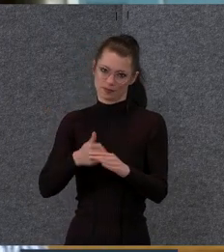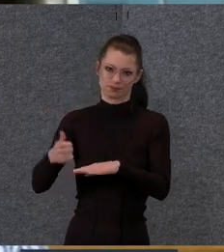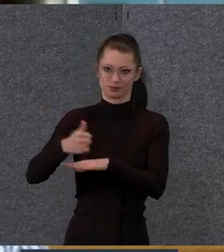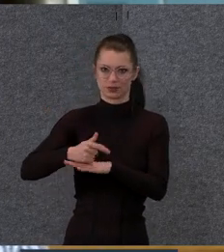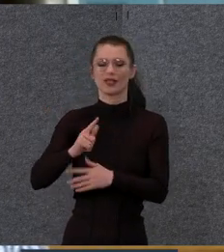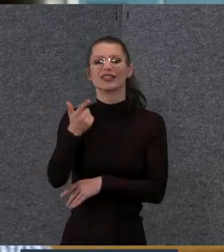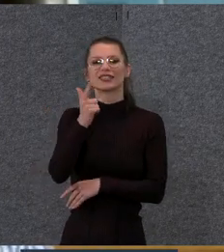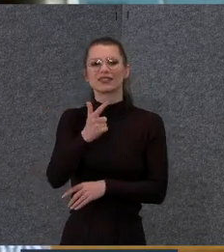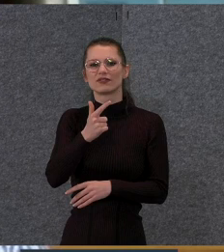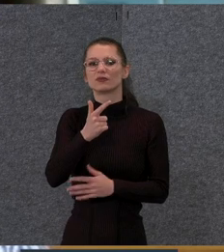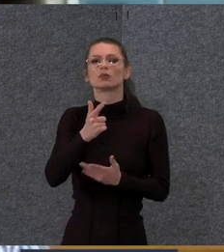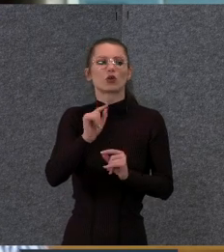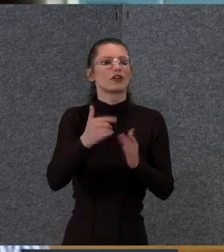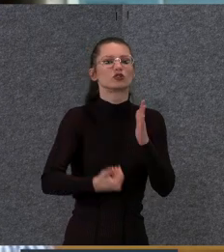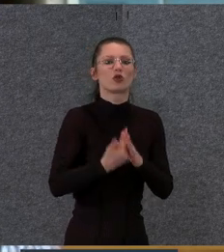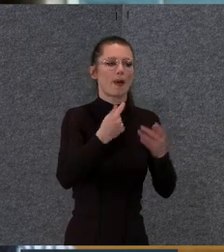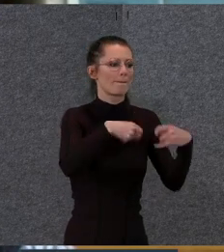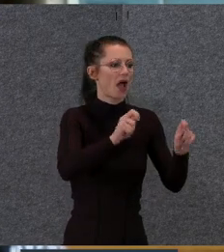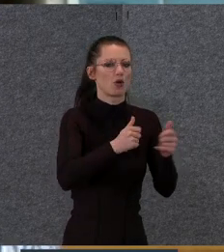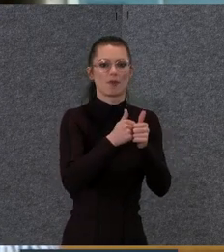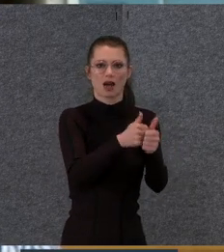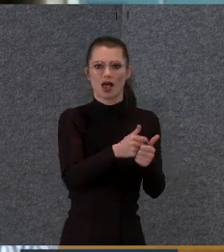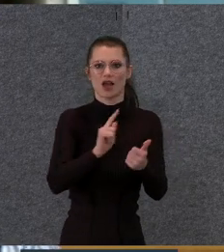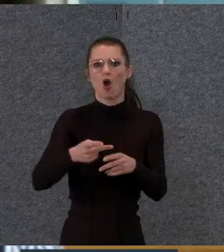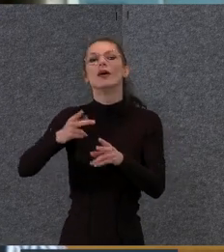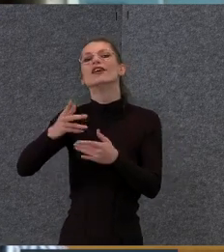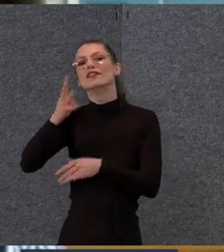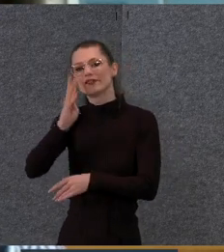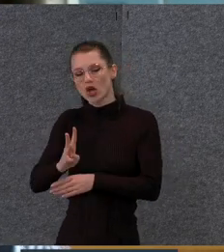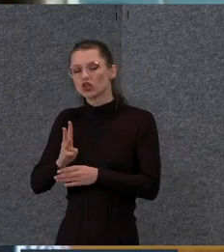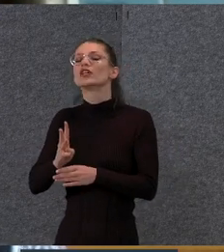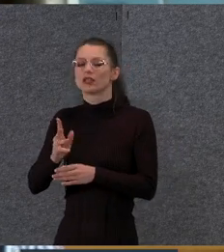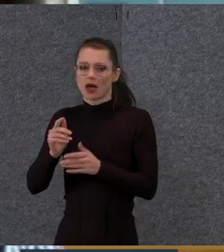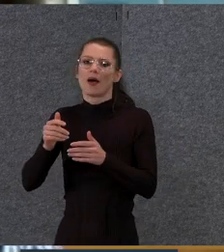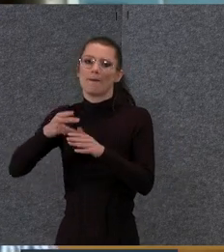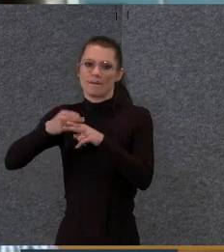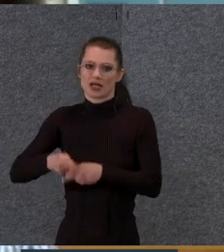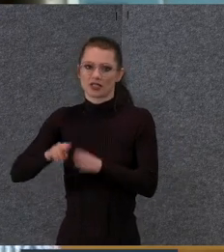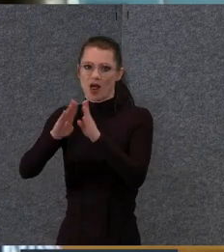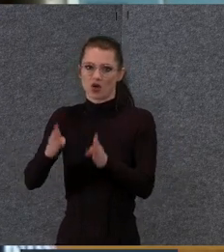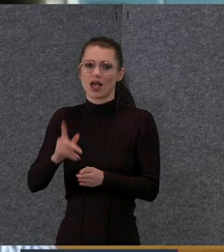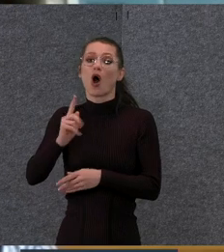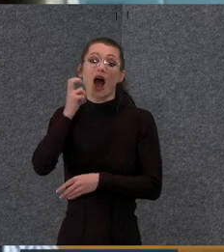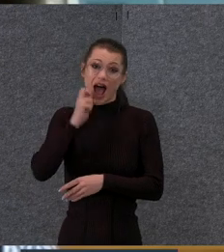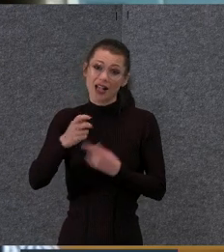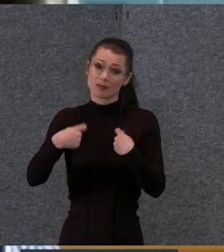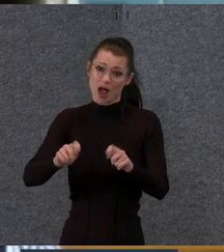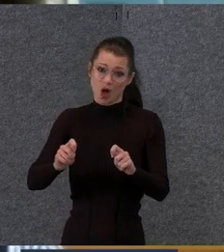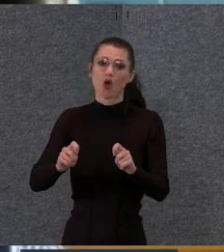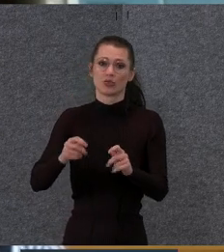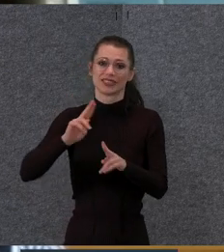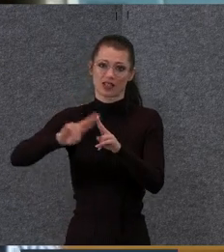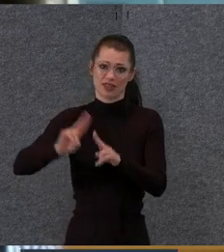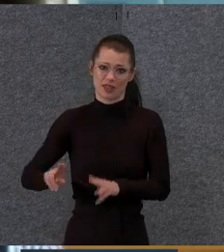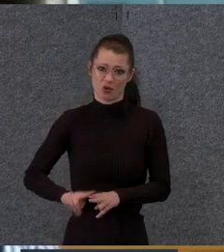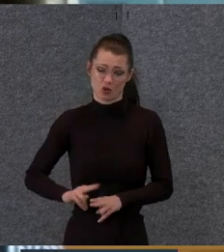haben 2.500 tolle Neubauten begleitet, darunter über 400 Passivhäuser und ganz viele Altbausanierungen gemacht. Also ich bin einfach Bauexperte in